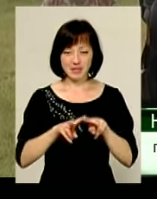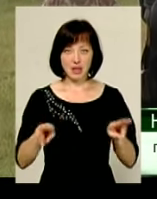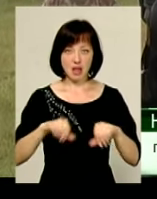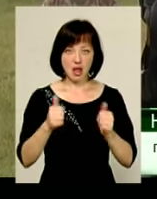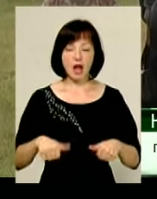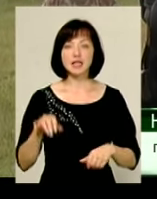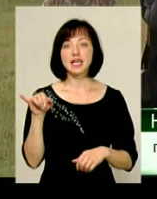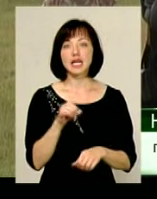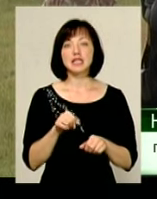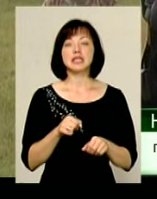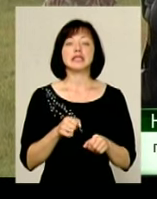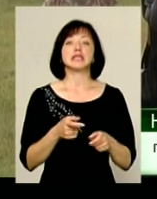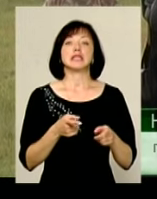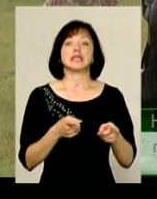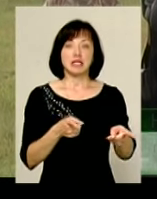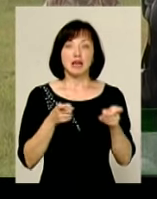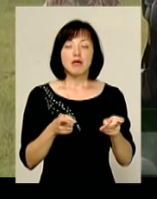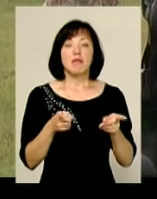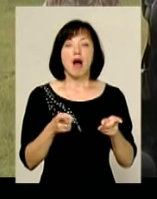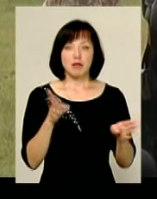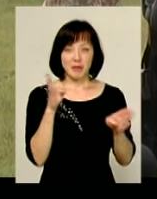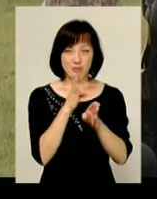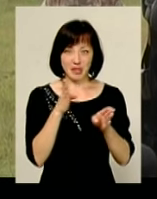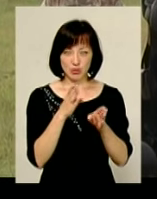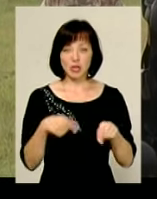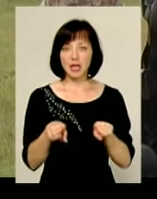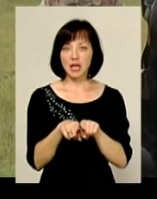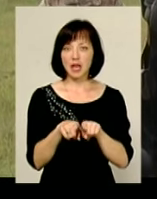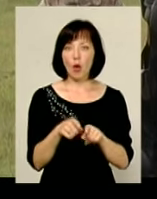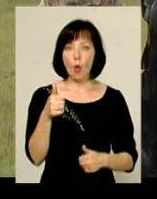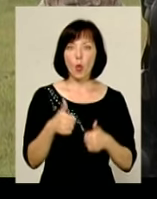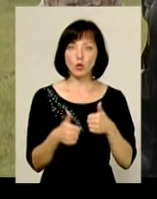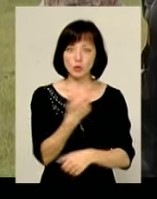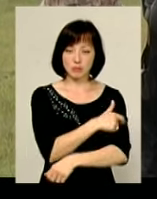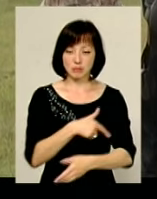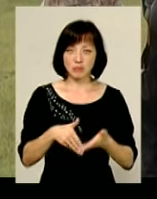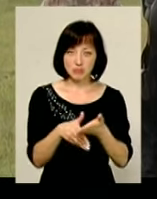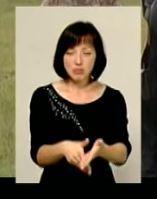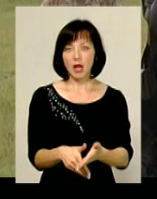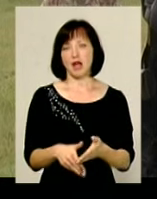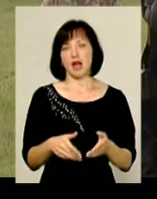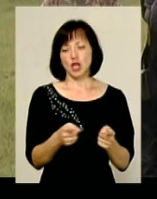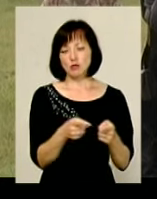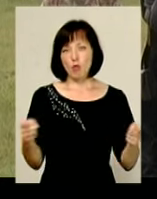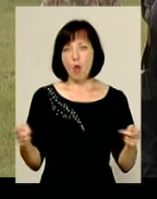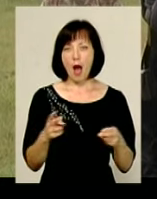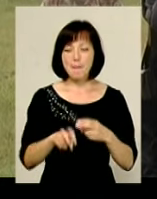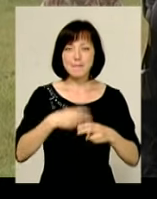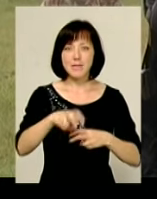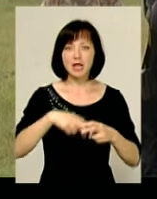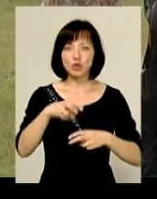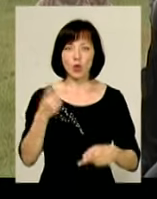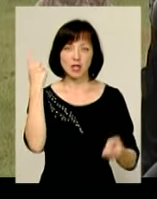лад, і стрільба з пневматичної гвинтівки, і конкурс рятівник - це надання до лікарняної допомоги, смуга перешкод, творчі